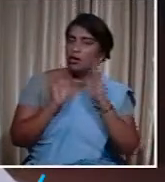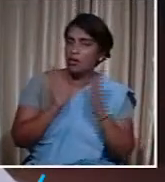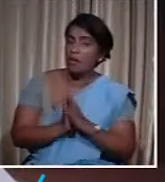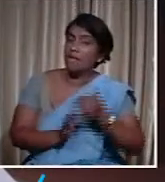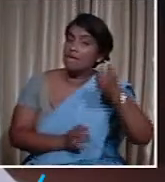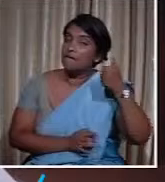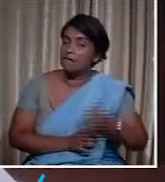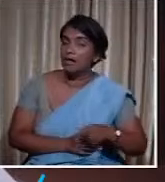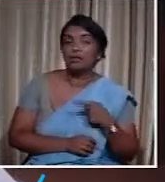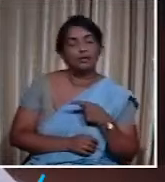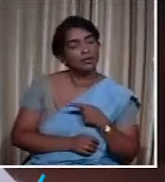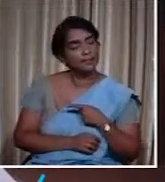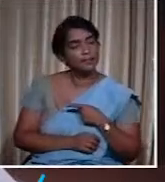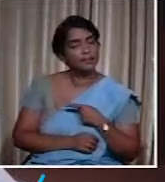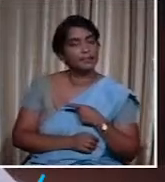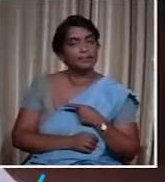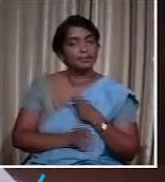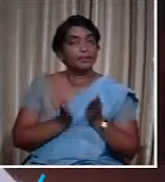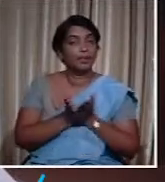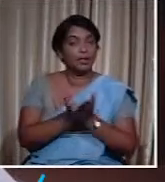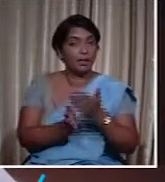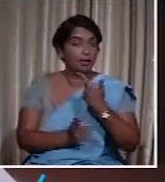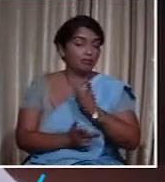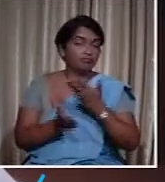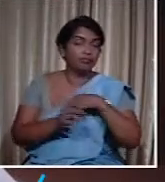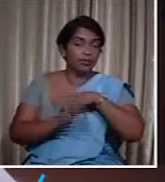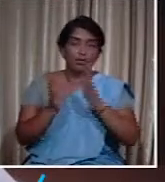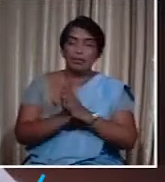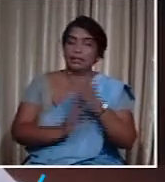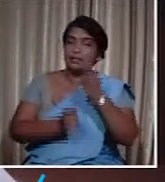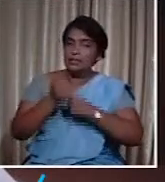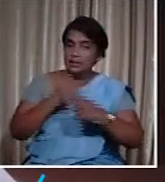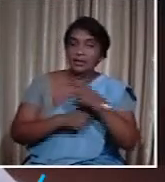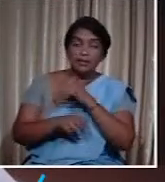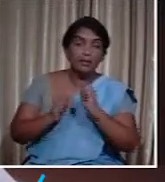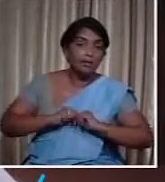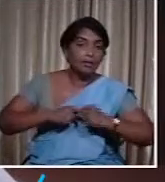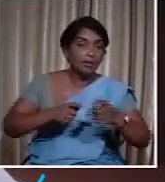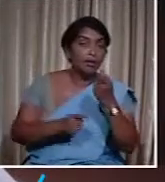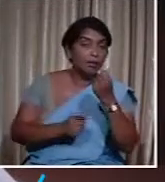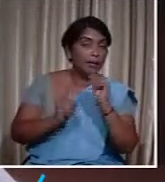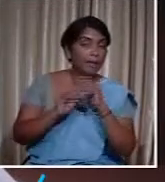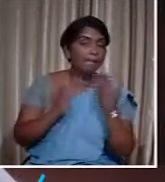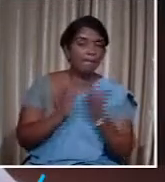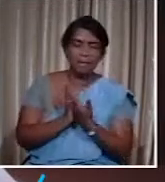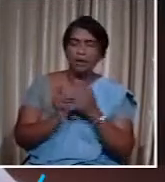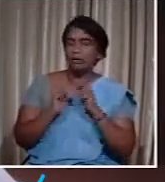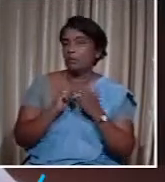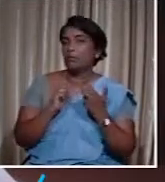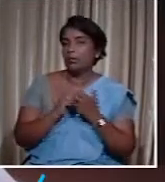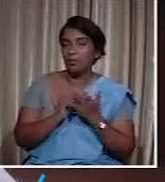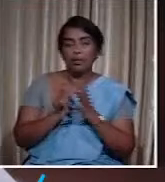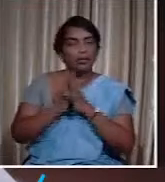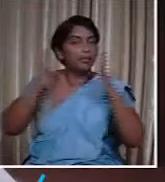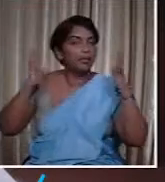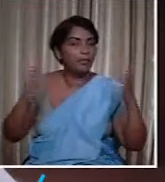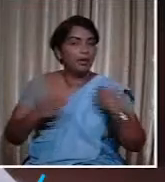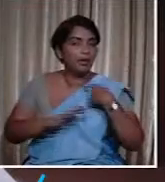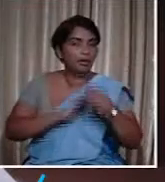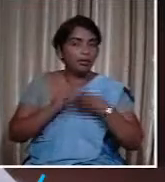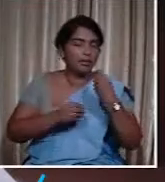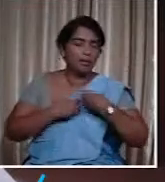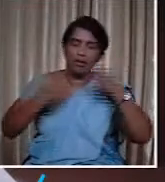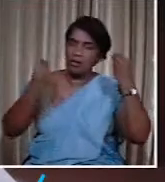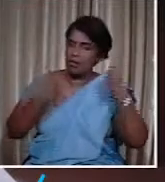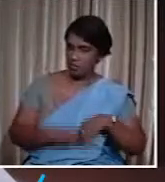වැදගත්ම නැගුතෙල් අංශේ විකුණමින් තමුන්වාසල අනුගමනය කරපු ආර්ථික ප්‍රතිවිපාකයට මහා පරිමාණ ලෙස අපේ රට නිෂ්පාදනය කඩා